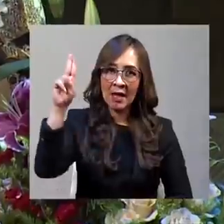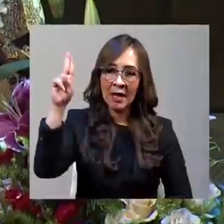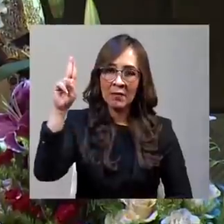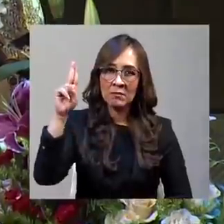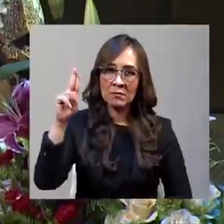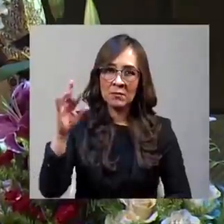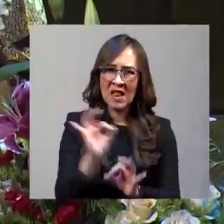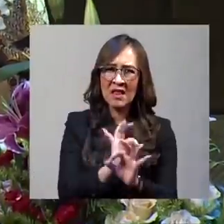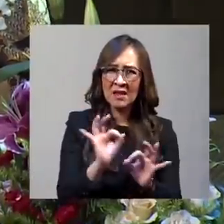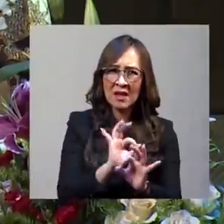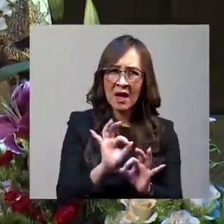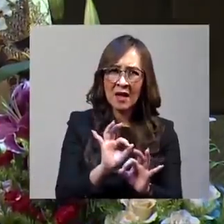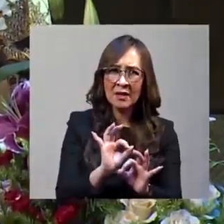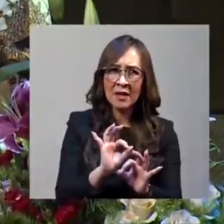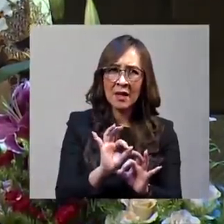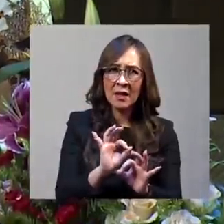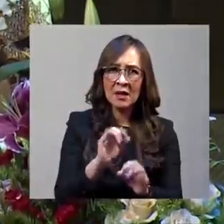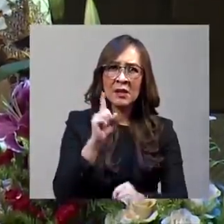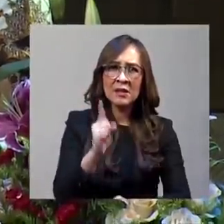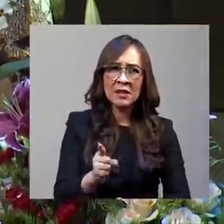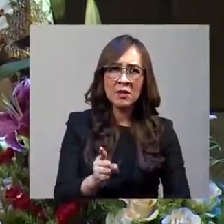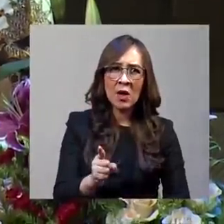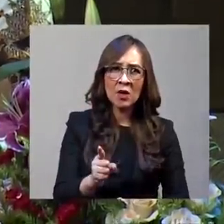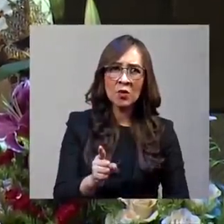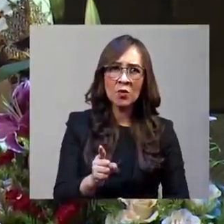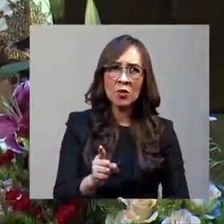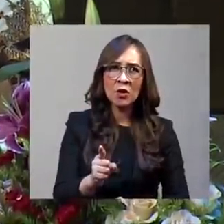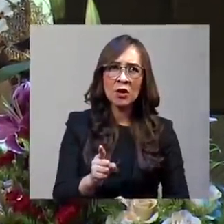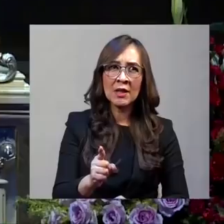Tidak ada kebetulan di dalam Kristus.